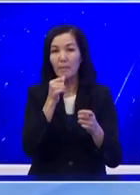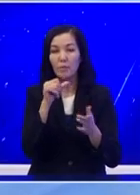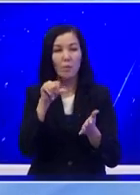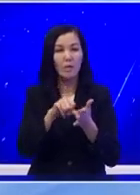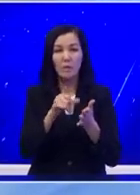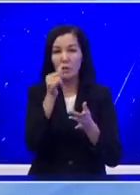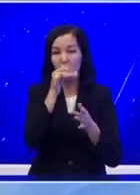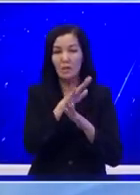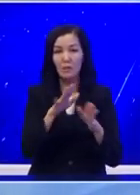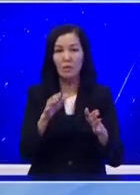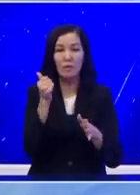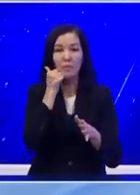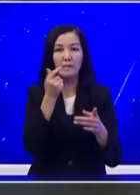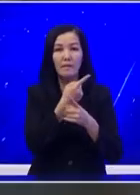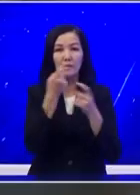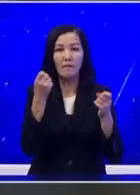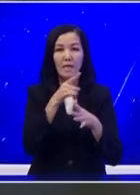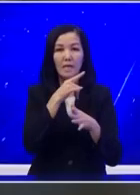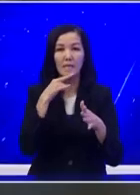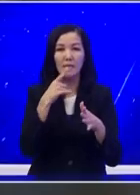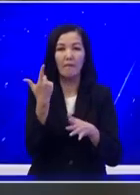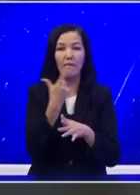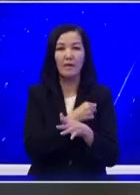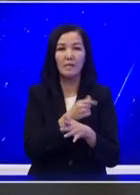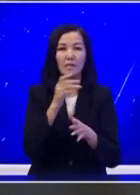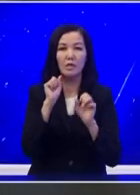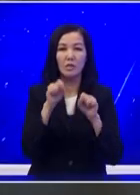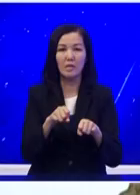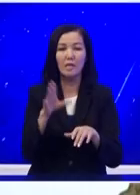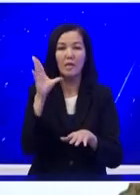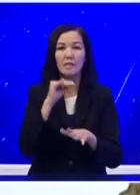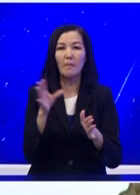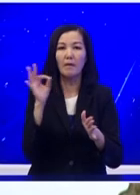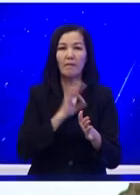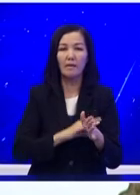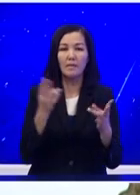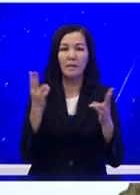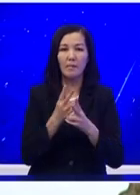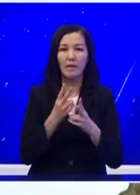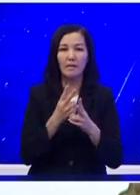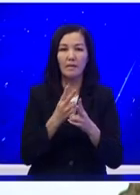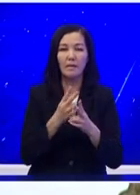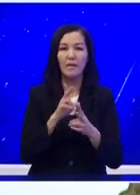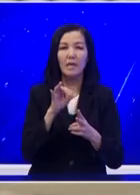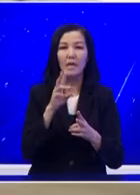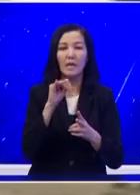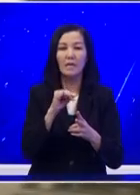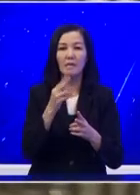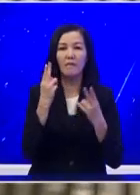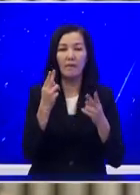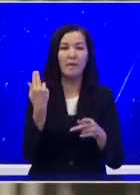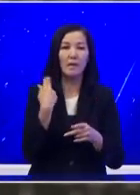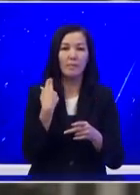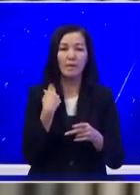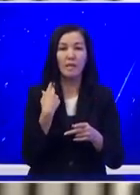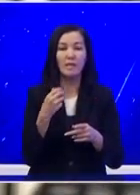отношения. Москва также заявила, что российская вакцина имеет шансы стать самой эффективной и необходимости красть в Великобритании ноу-хау